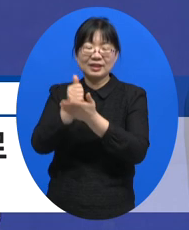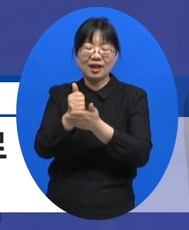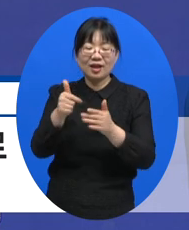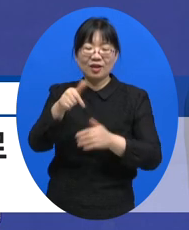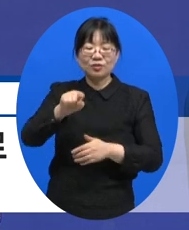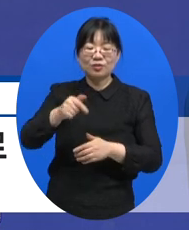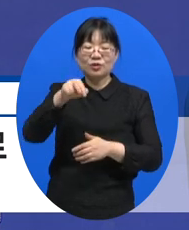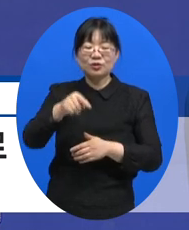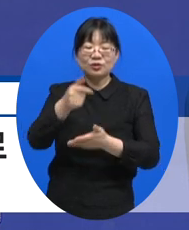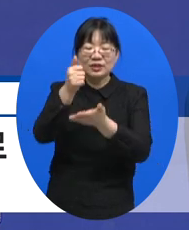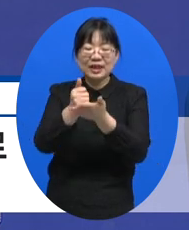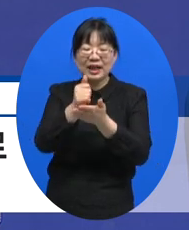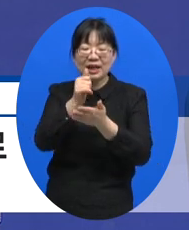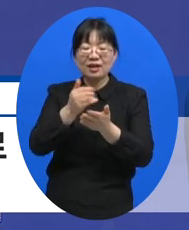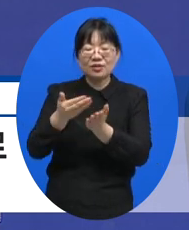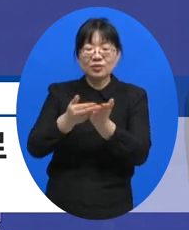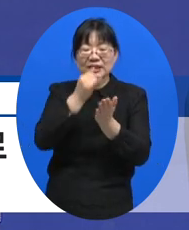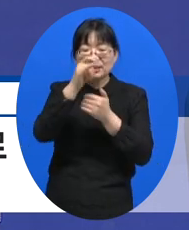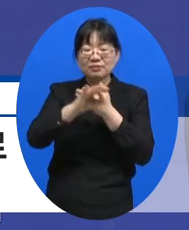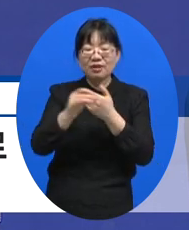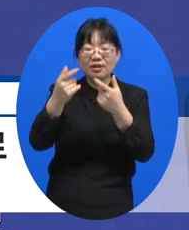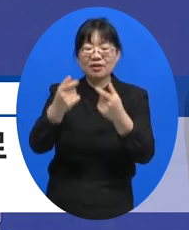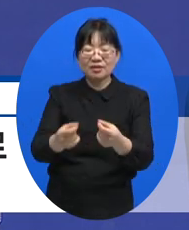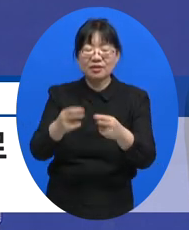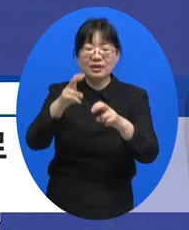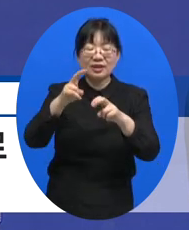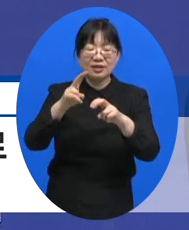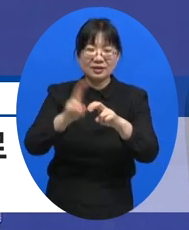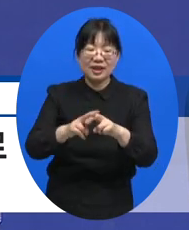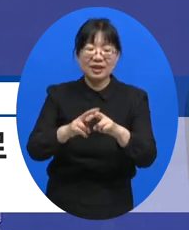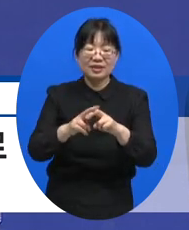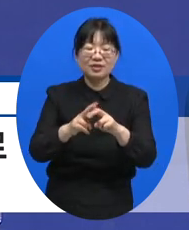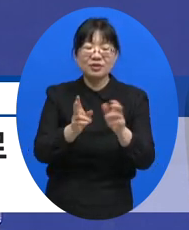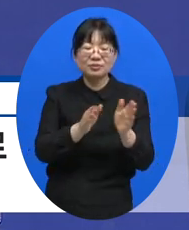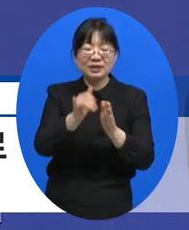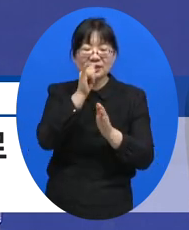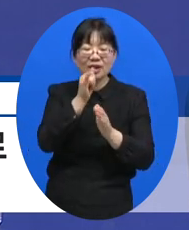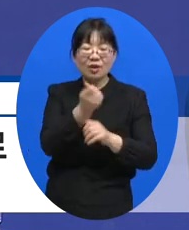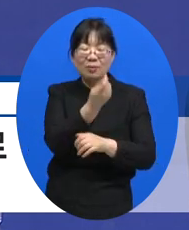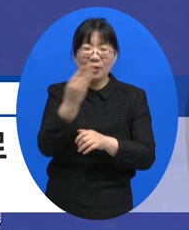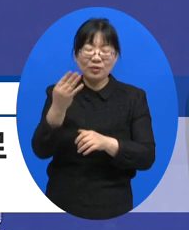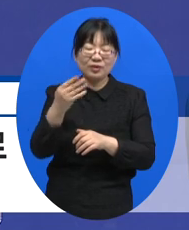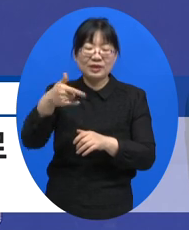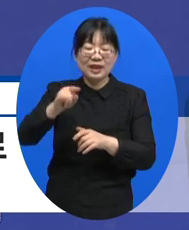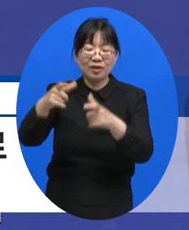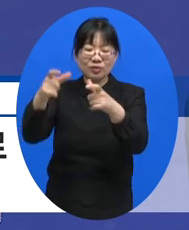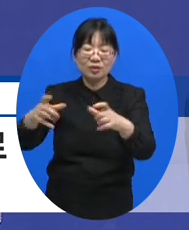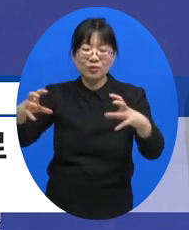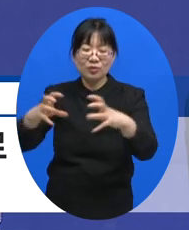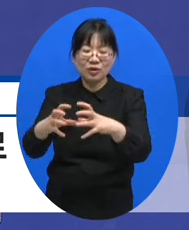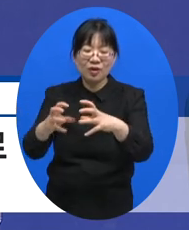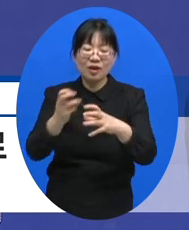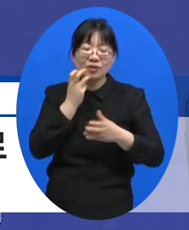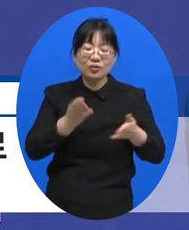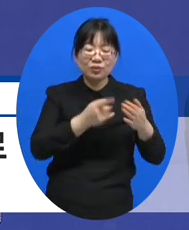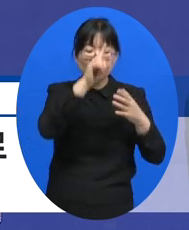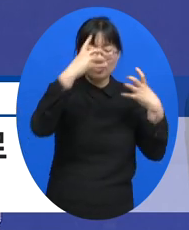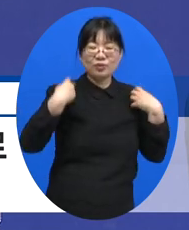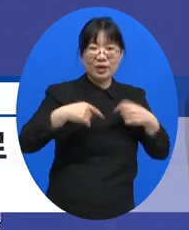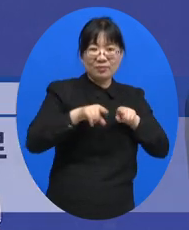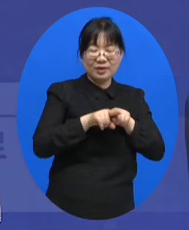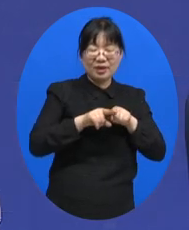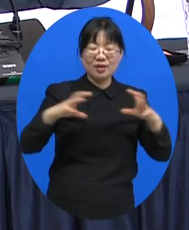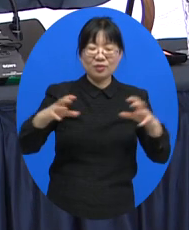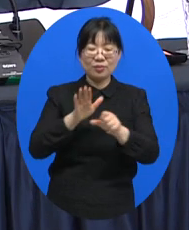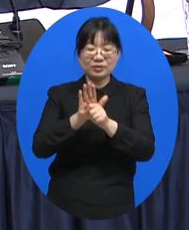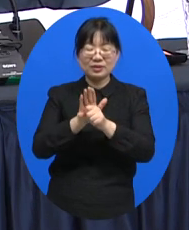있으면 그런 자리를 사안별로 또 몇 개 또 시군을 묶어서 집중적인 우리 도와의 정책협력을 또